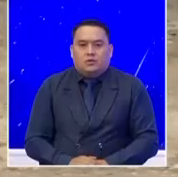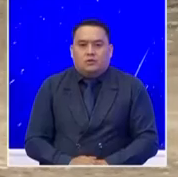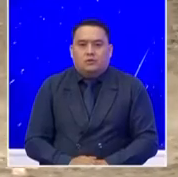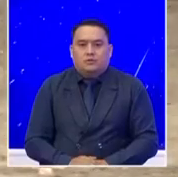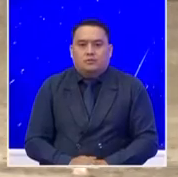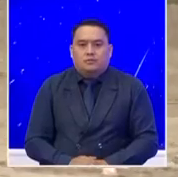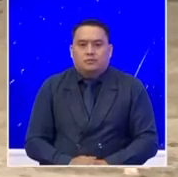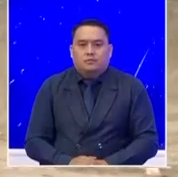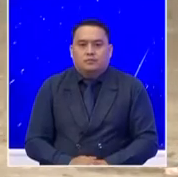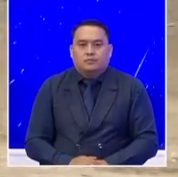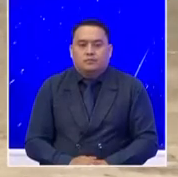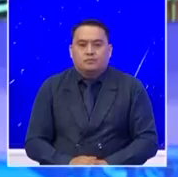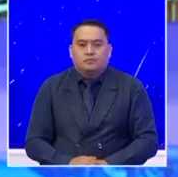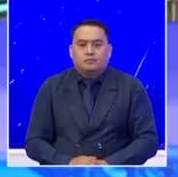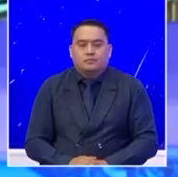ЖТСУ.